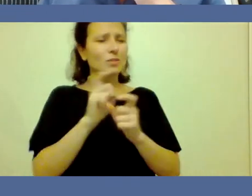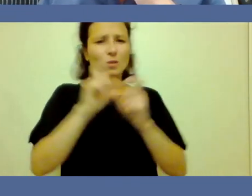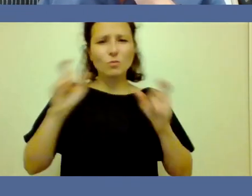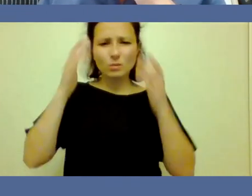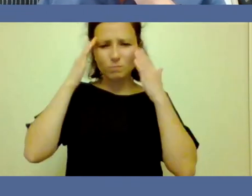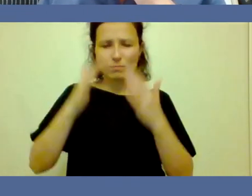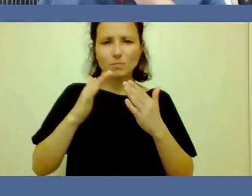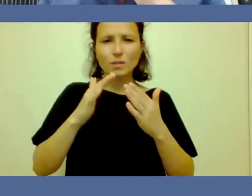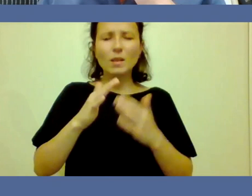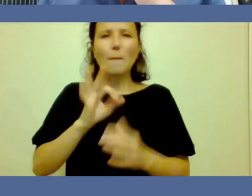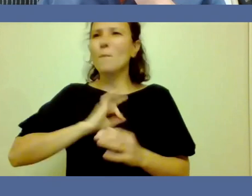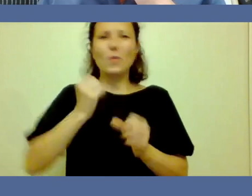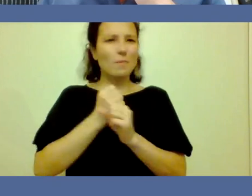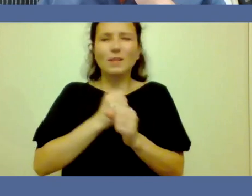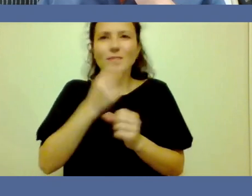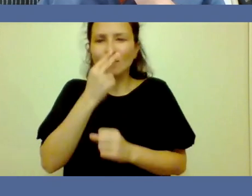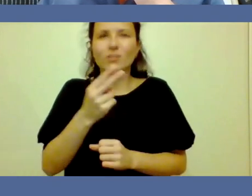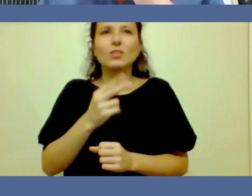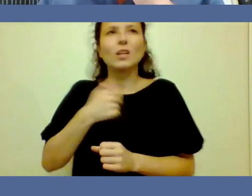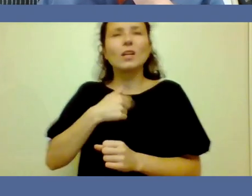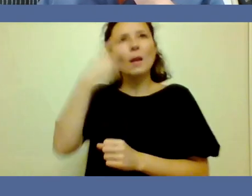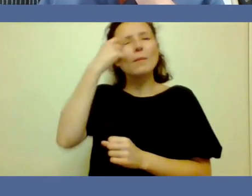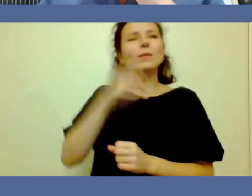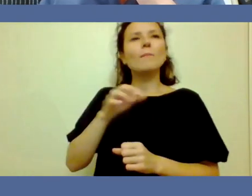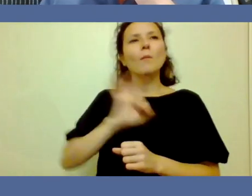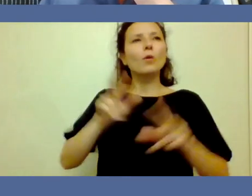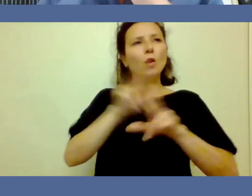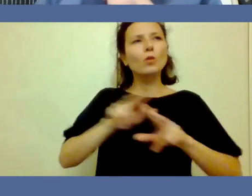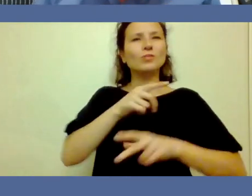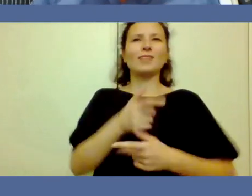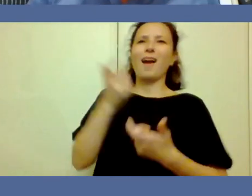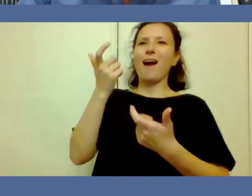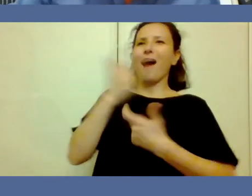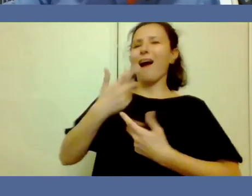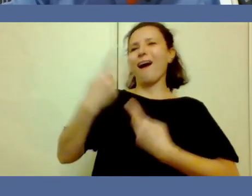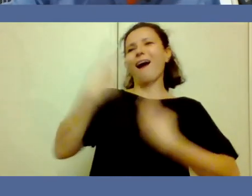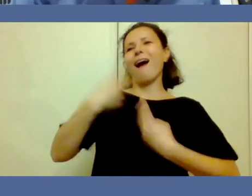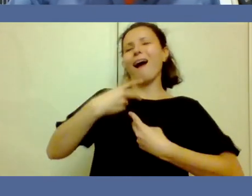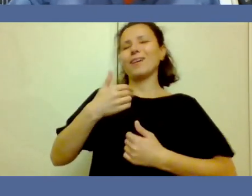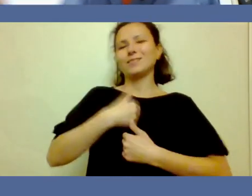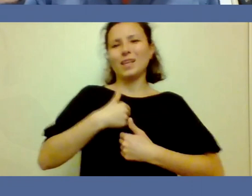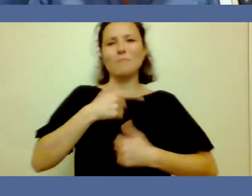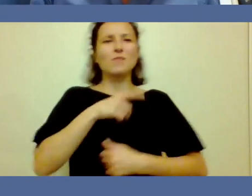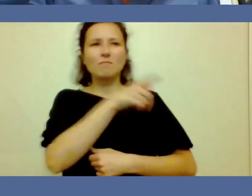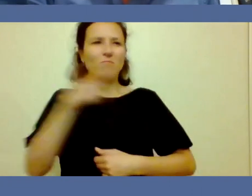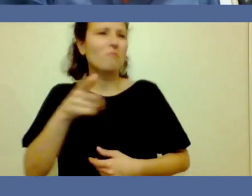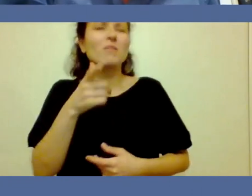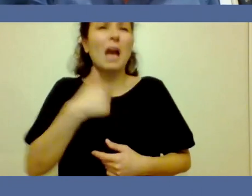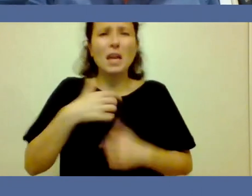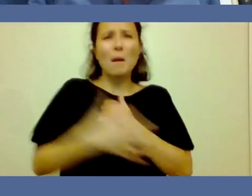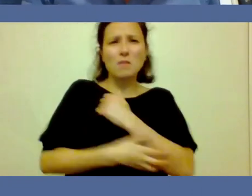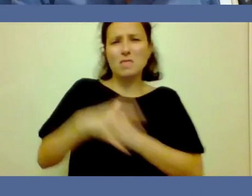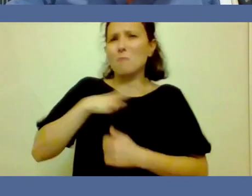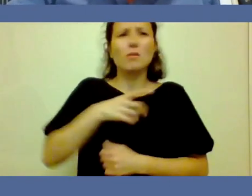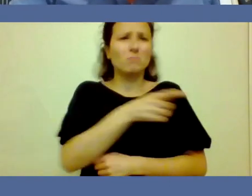mojej pracy nie widać. Ja pamiętam, jak rodzina się ze mnie śmiała, jak jeszcze byłam bardzo biedna i państwo nie kupowaliście moich książek, więc nie byłam